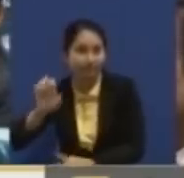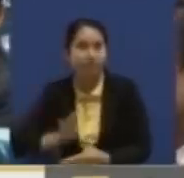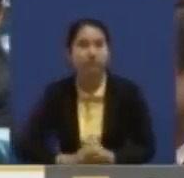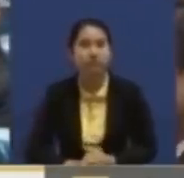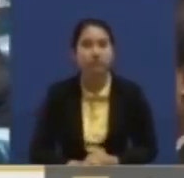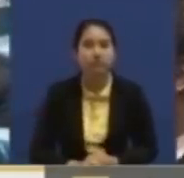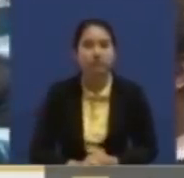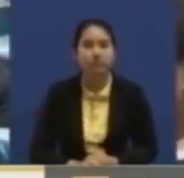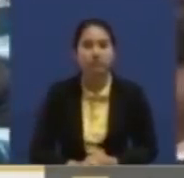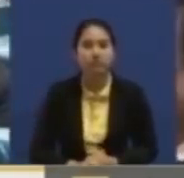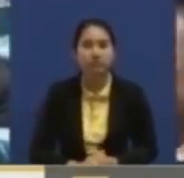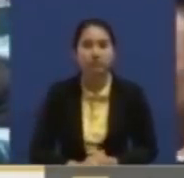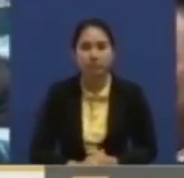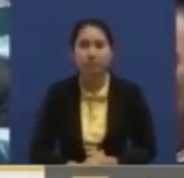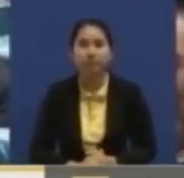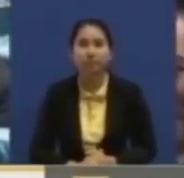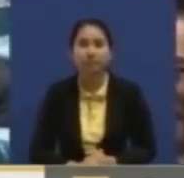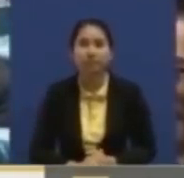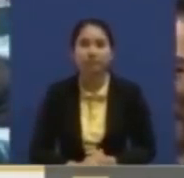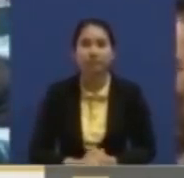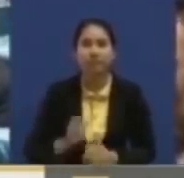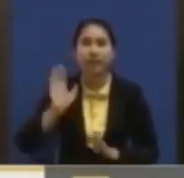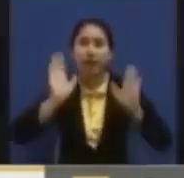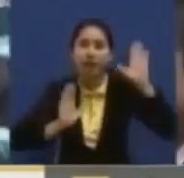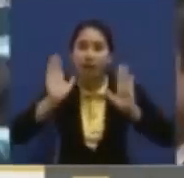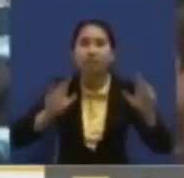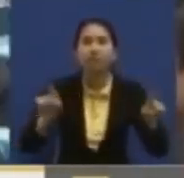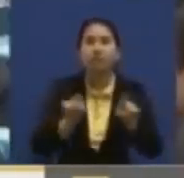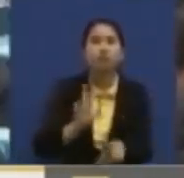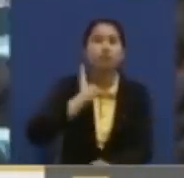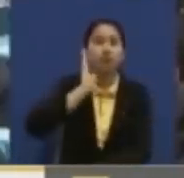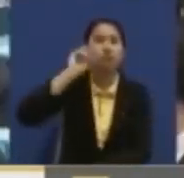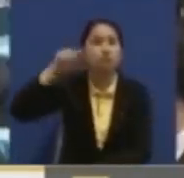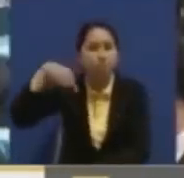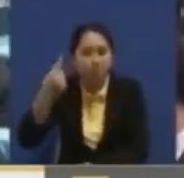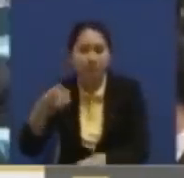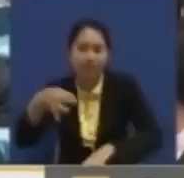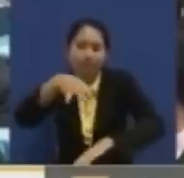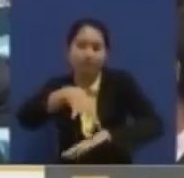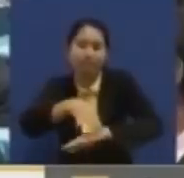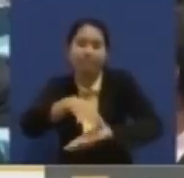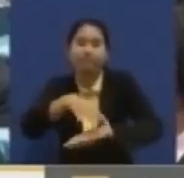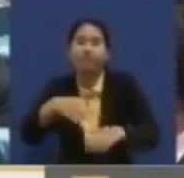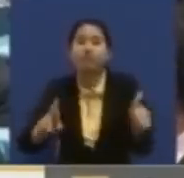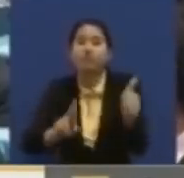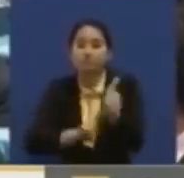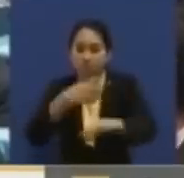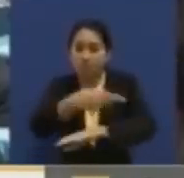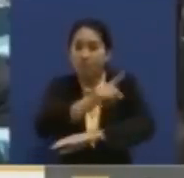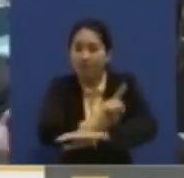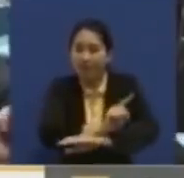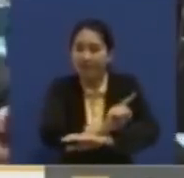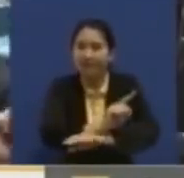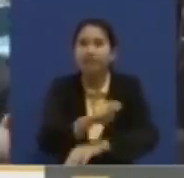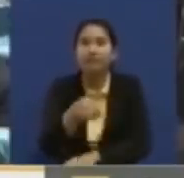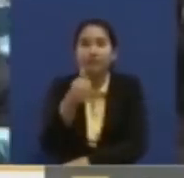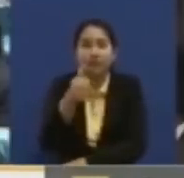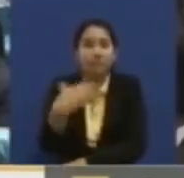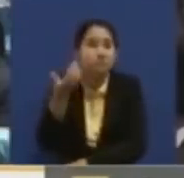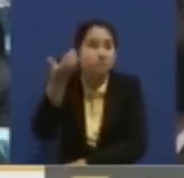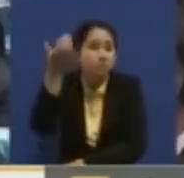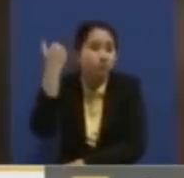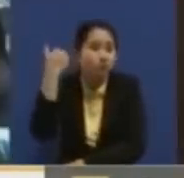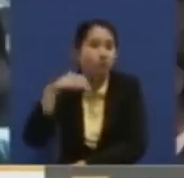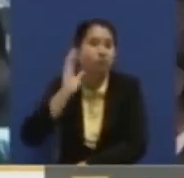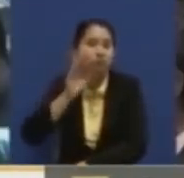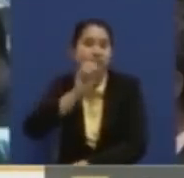จะได้รู้แล้วรู้รอดไปเลยว่าผู้ชายก็เป็นได้ครับประธานรองประธานคนที่1เนี่ยท่านสุชาติตันเจริญเคยเป็นรองประ